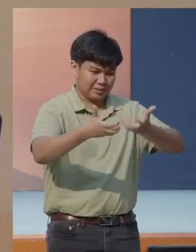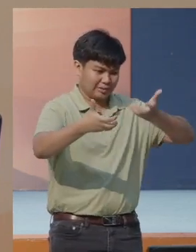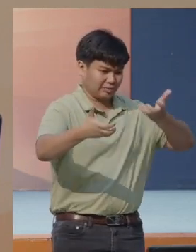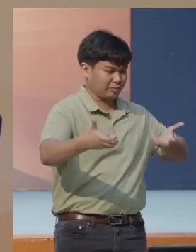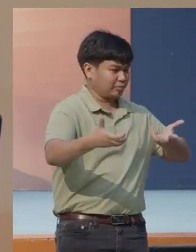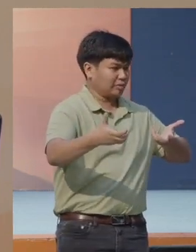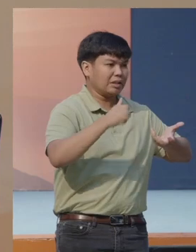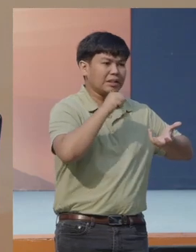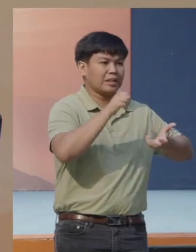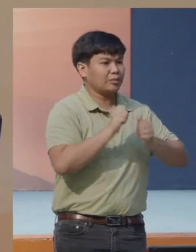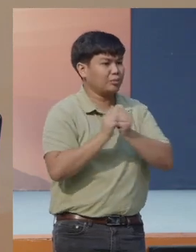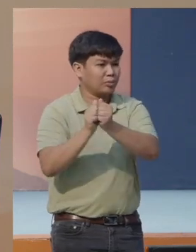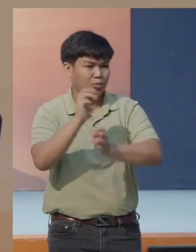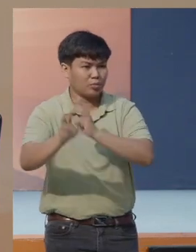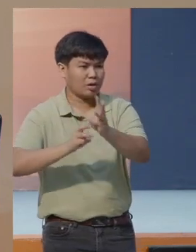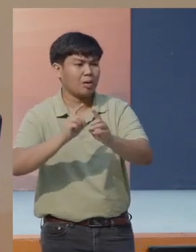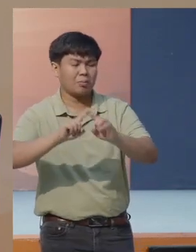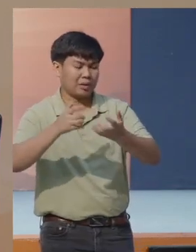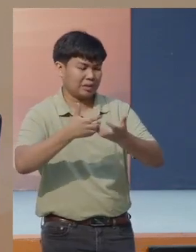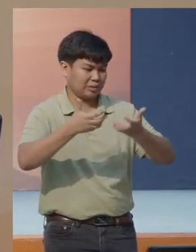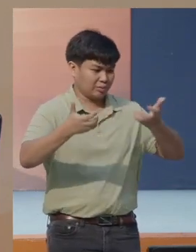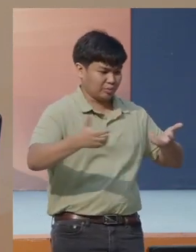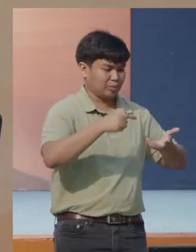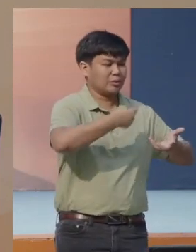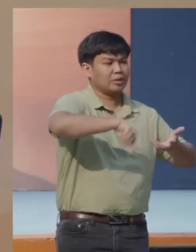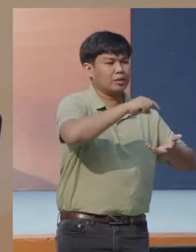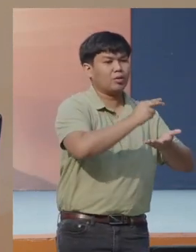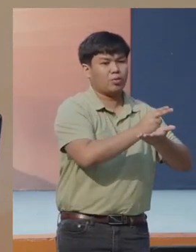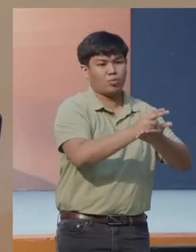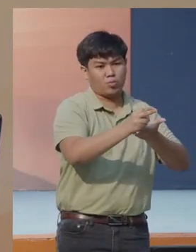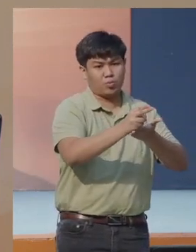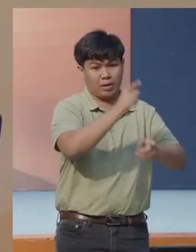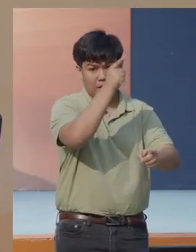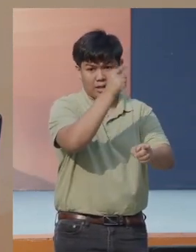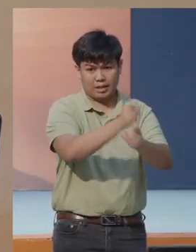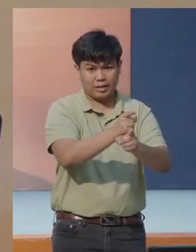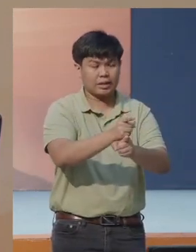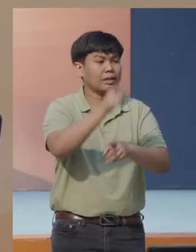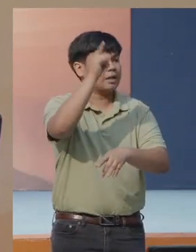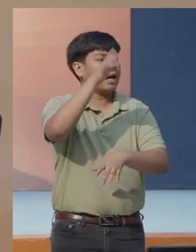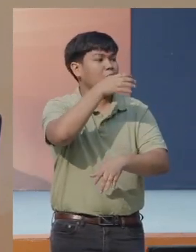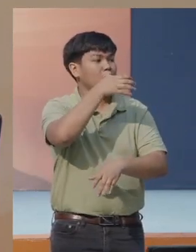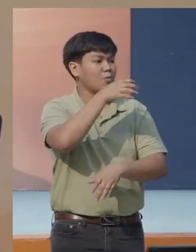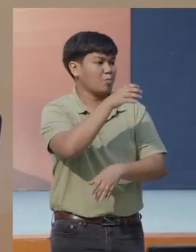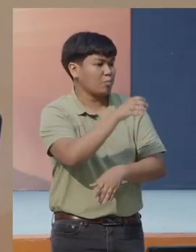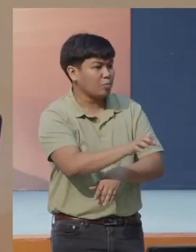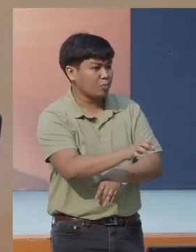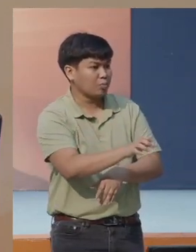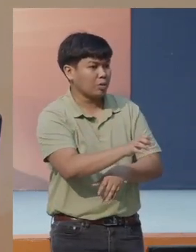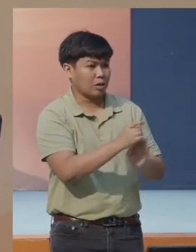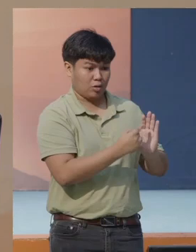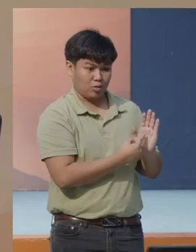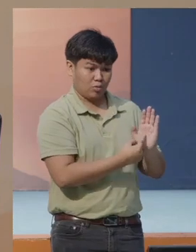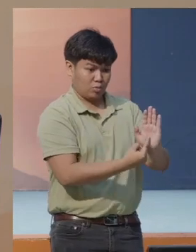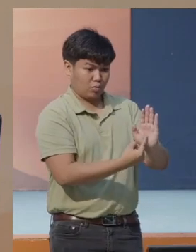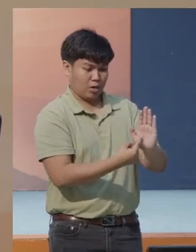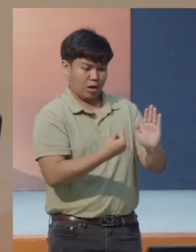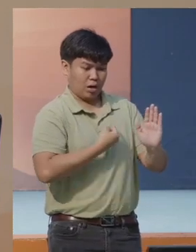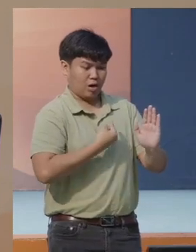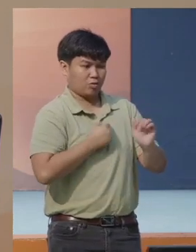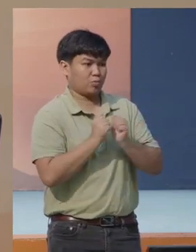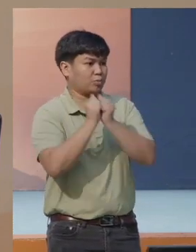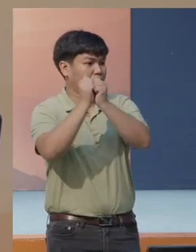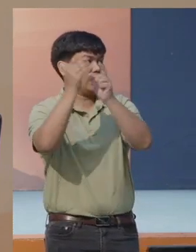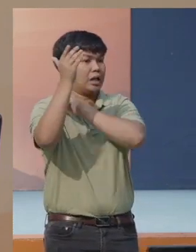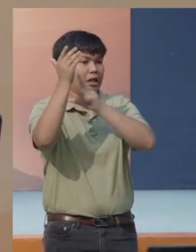apart, holy, and righteous, that we are commanded to represent the Lord